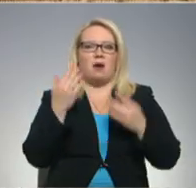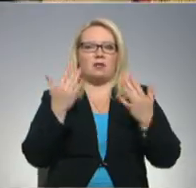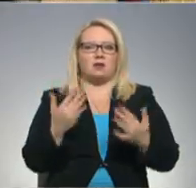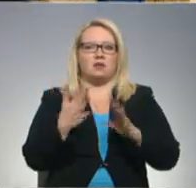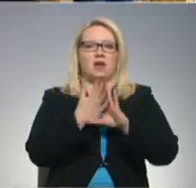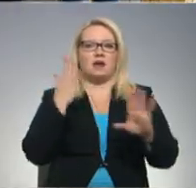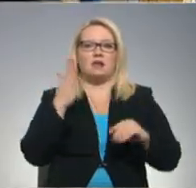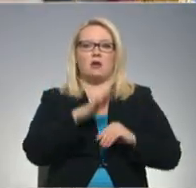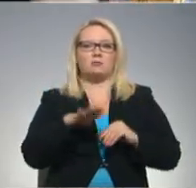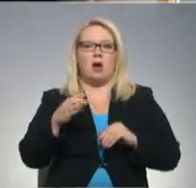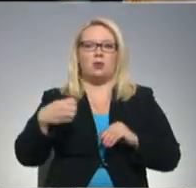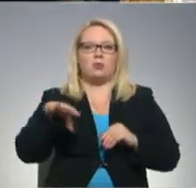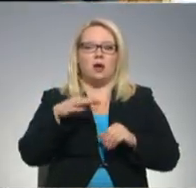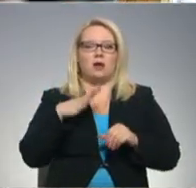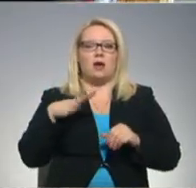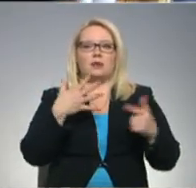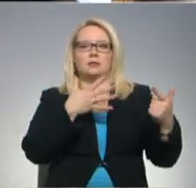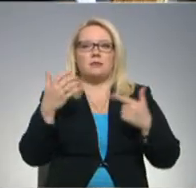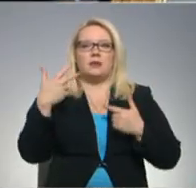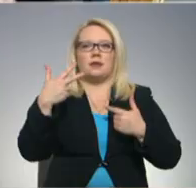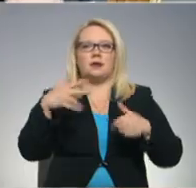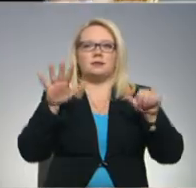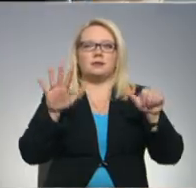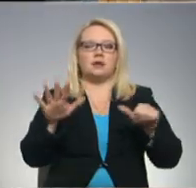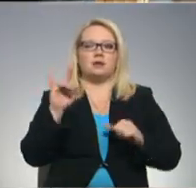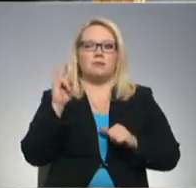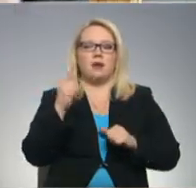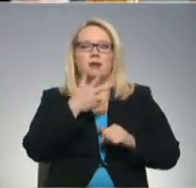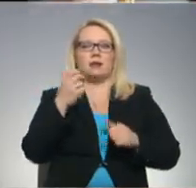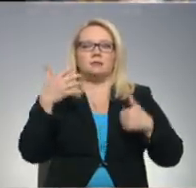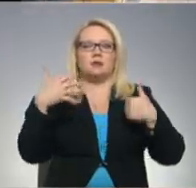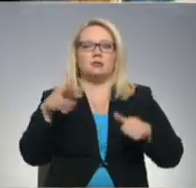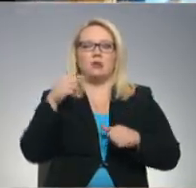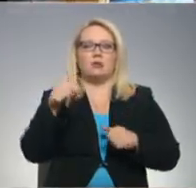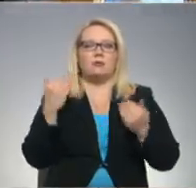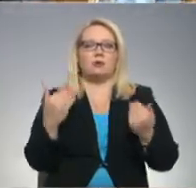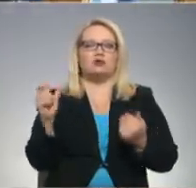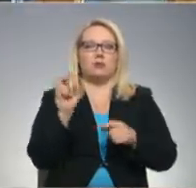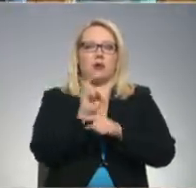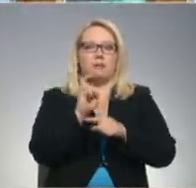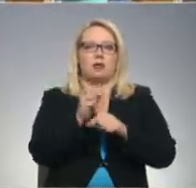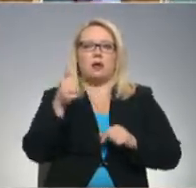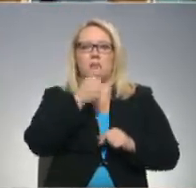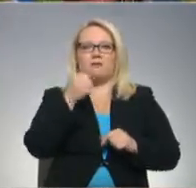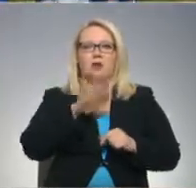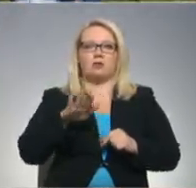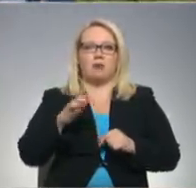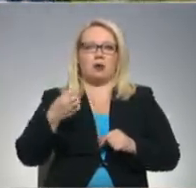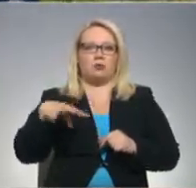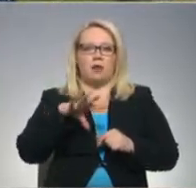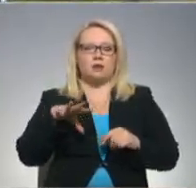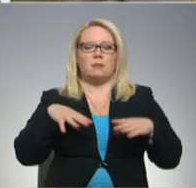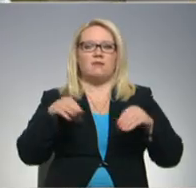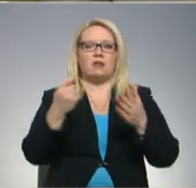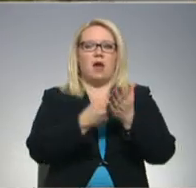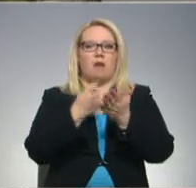uz bērndārzu gaida 736 mazuļi, 360 no tiem šobrīd apmeklē privātos bērndārzus, bet veiktā